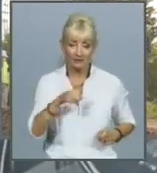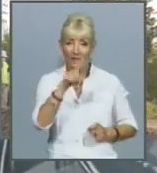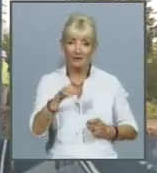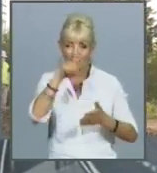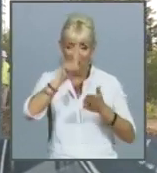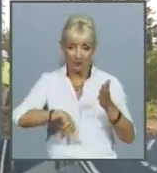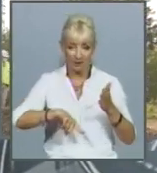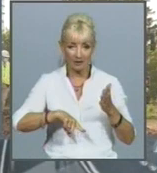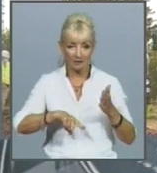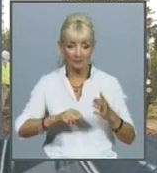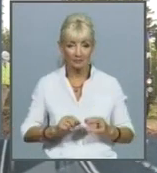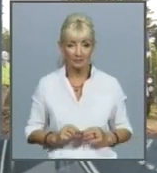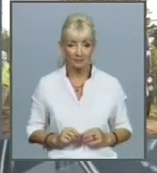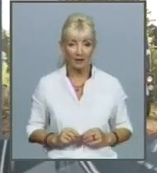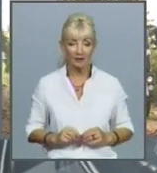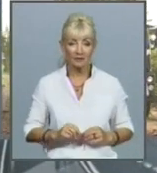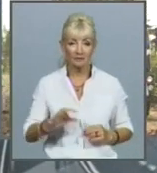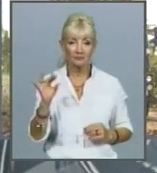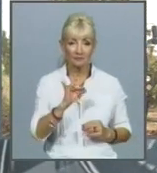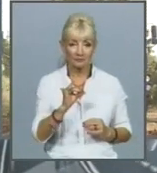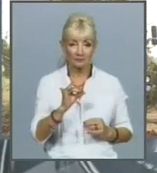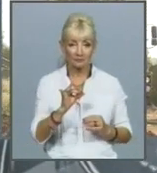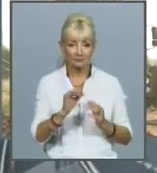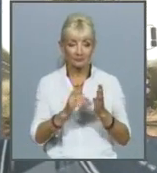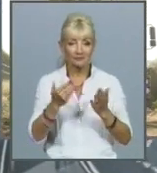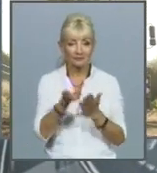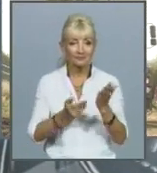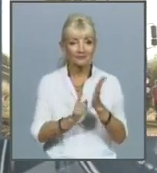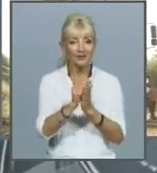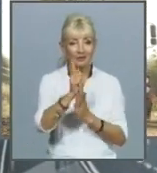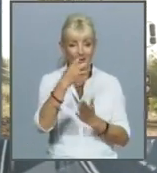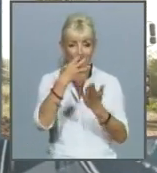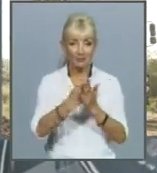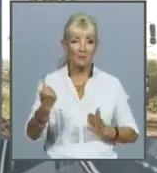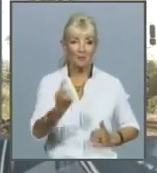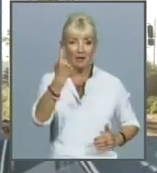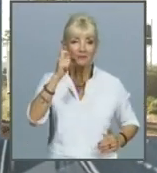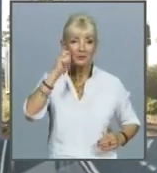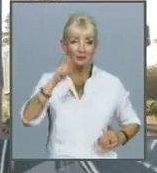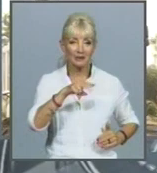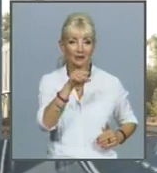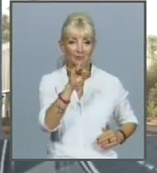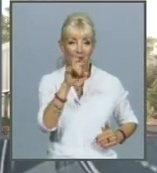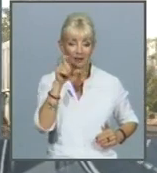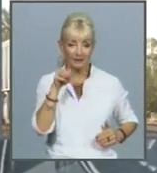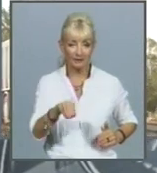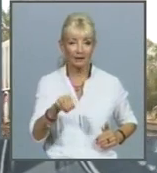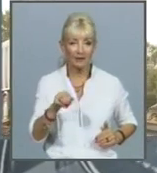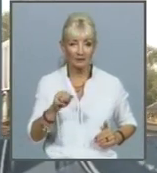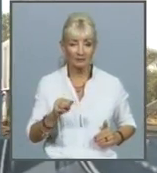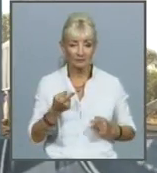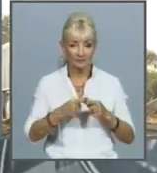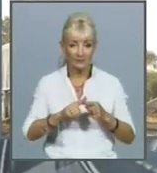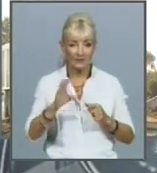доверие. И рады начать свой первый украинский проект